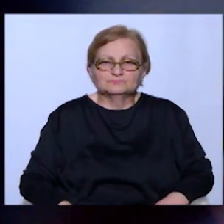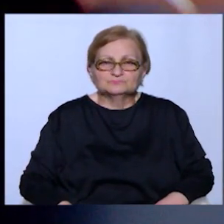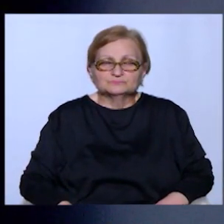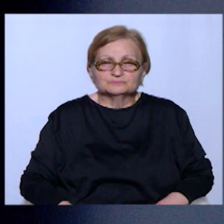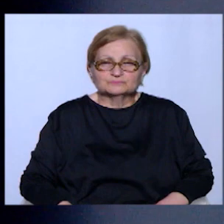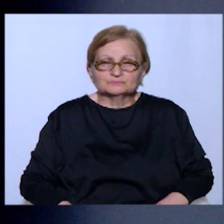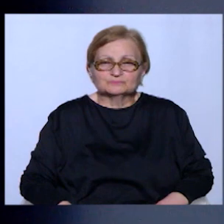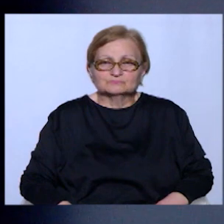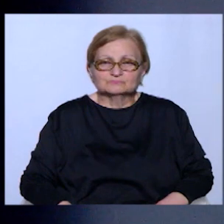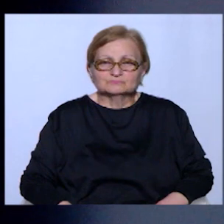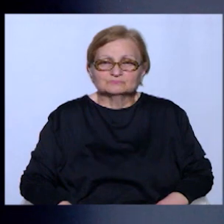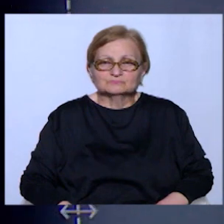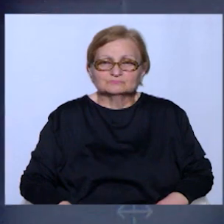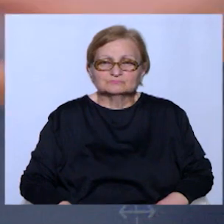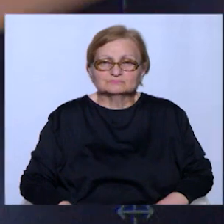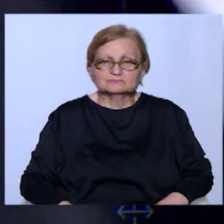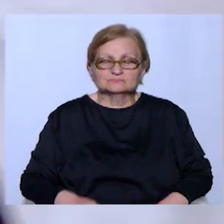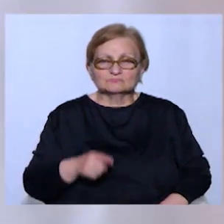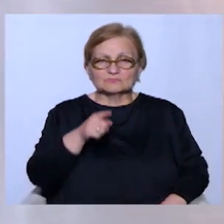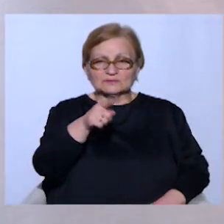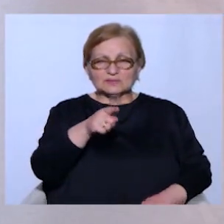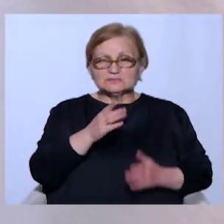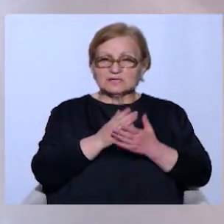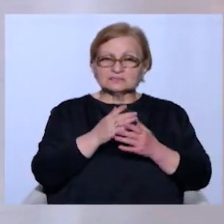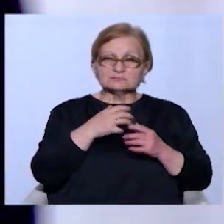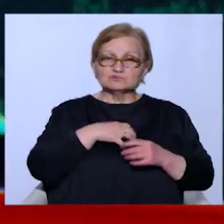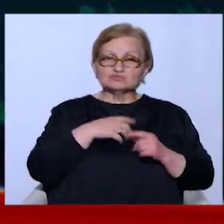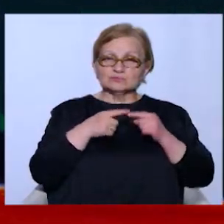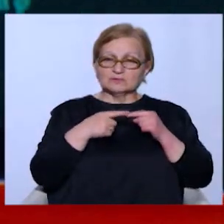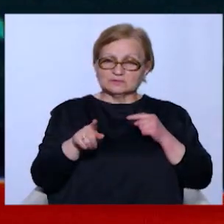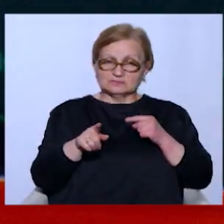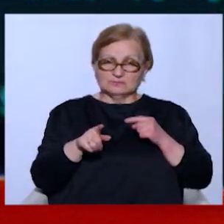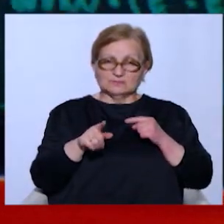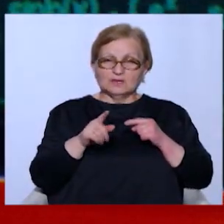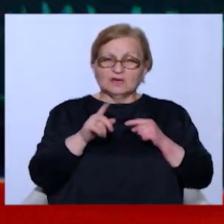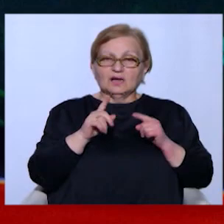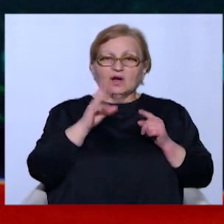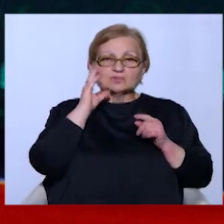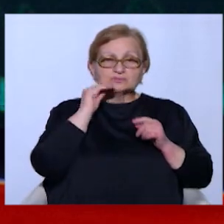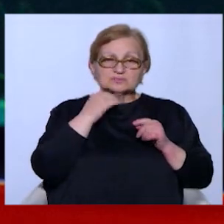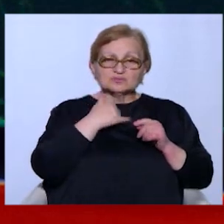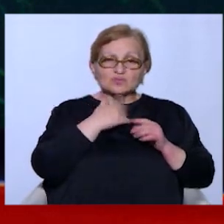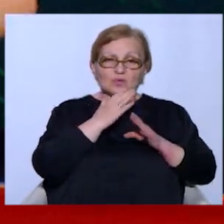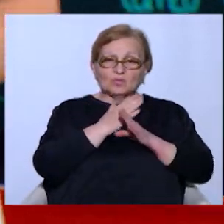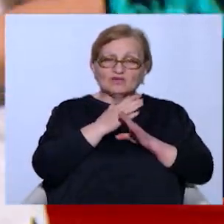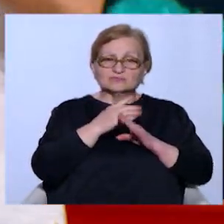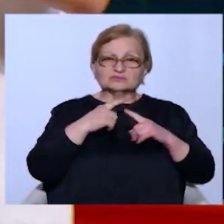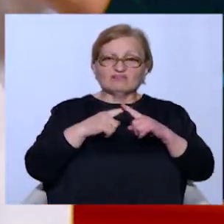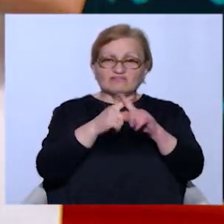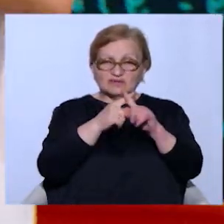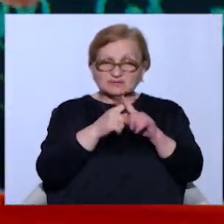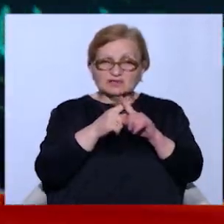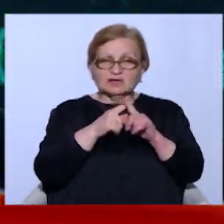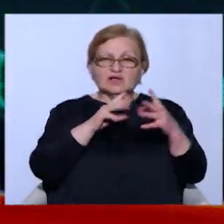სამიანს. აი ეს არის ძალიან მნიშვნელოვანი განსხვავება იმ სიტუაციების შორის, როდესაც ჩვენ გვაქვს კვეთა და როდესაც არ გვაქვს.